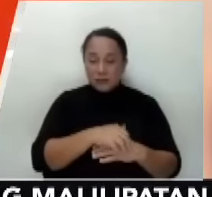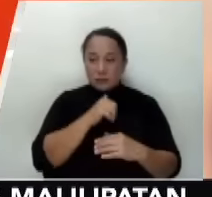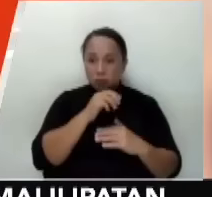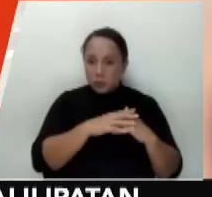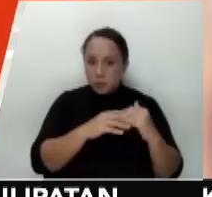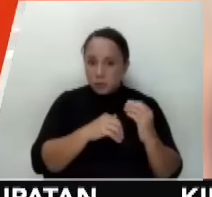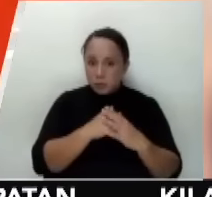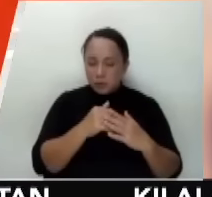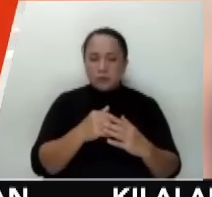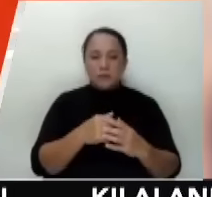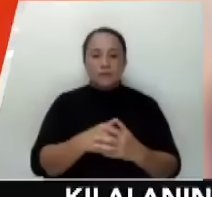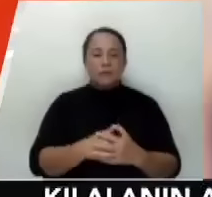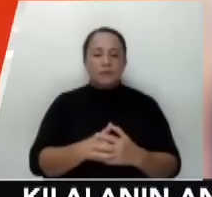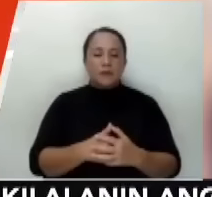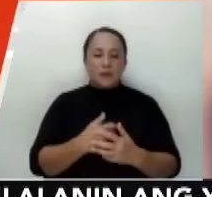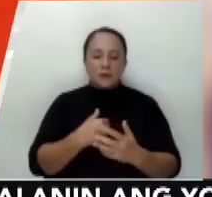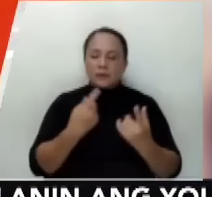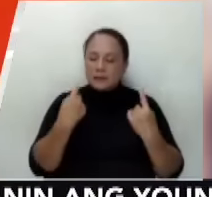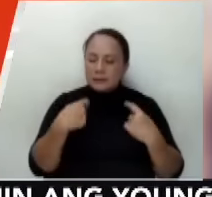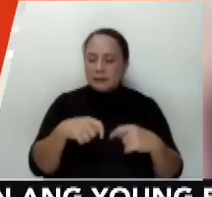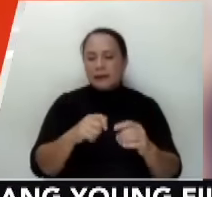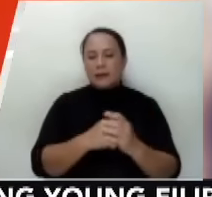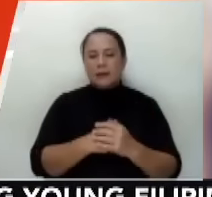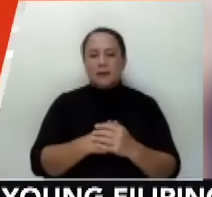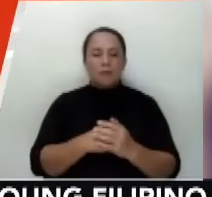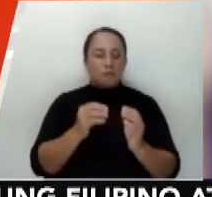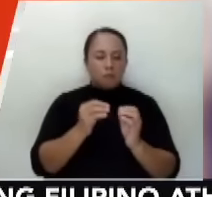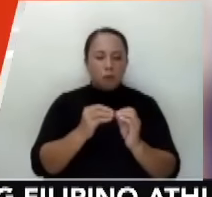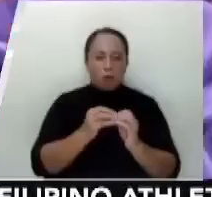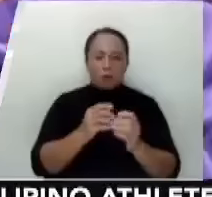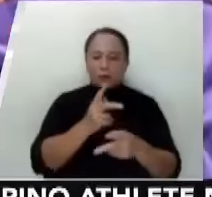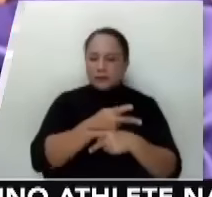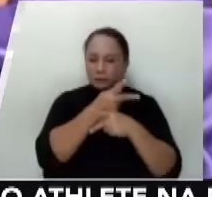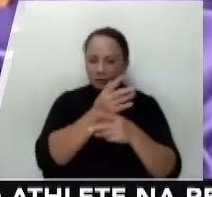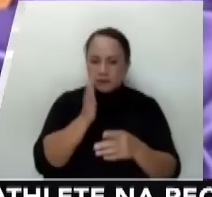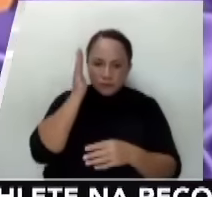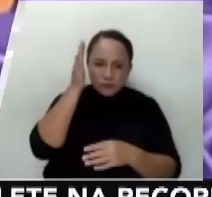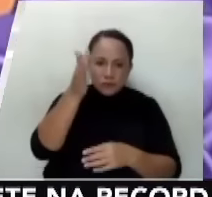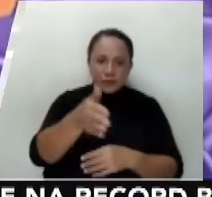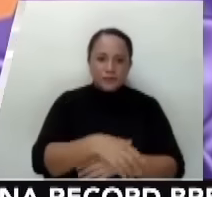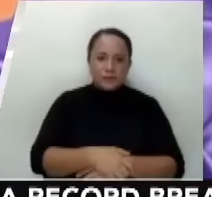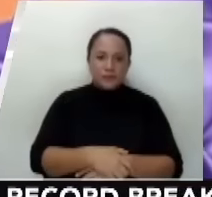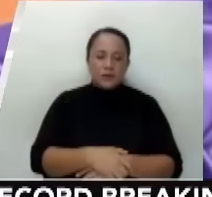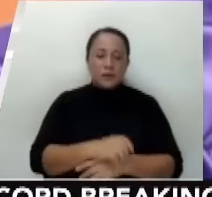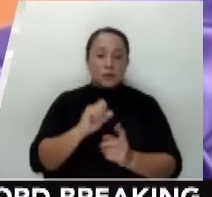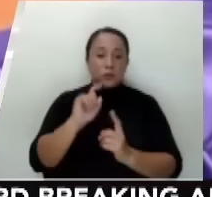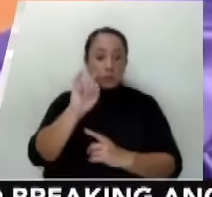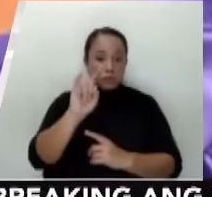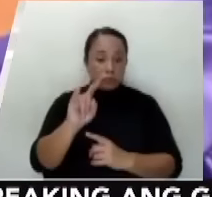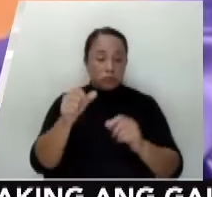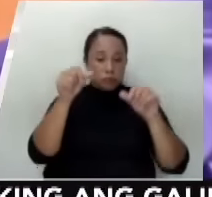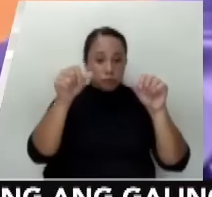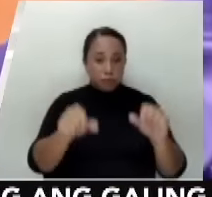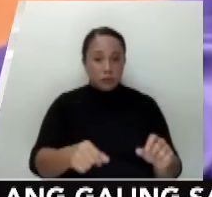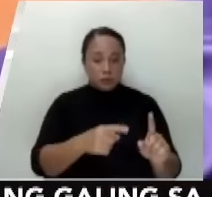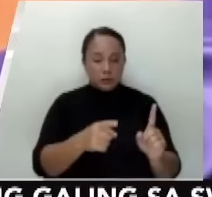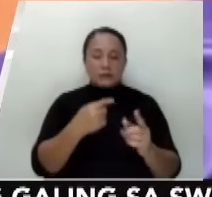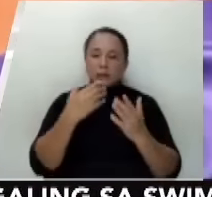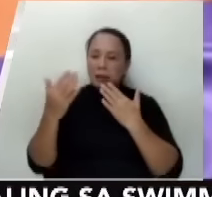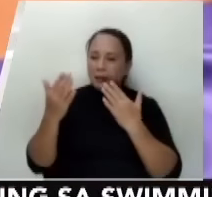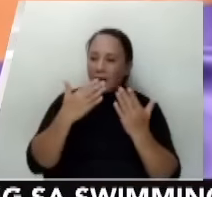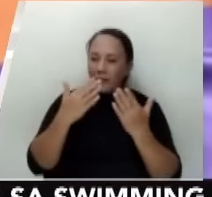sinuman. Sisikapin niya raw na mas maingat in the future. Sa social media post ni Lesego, nagpasalamat siya sa lahat